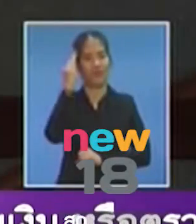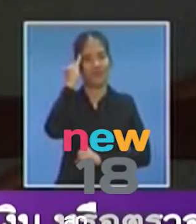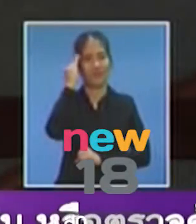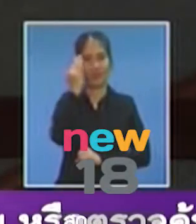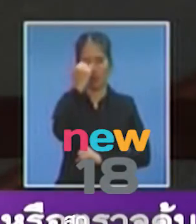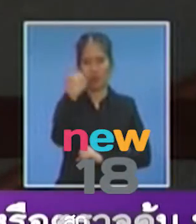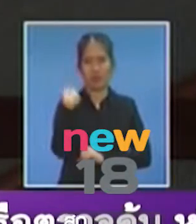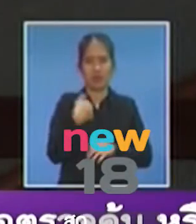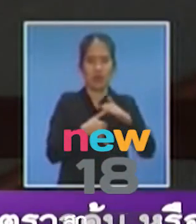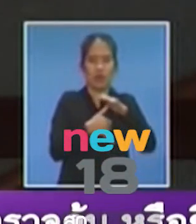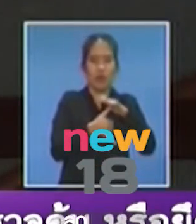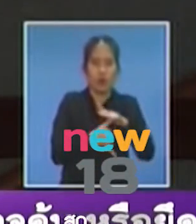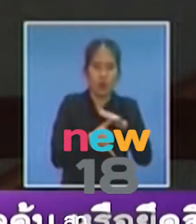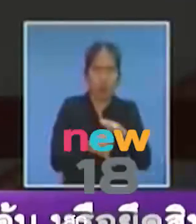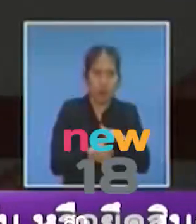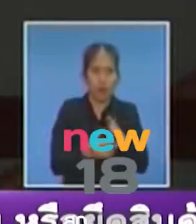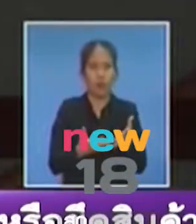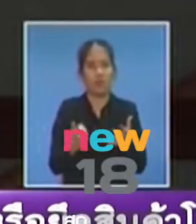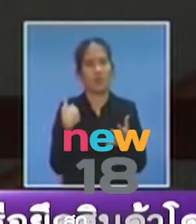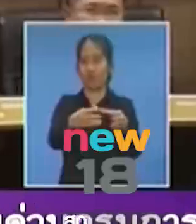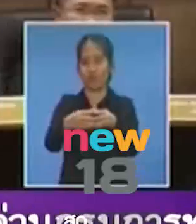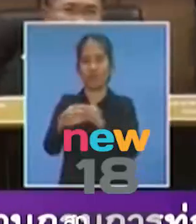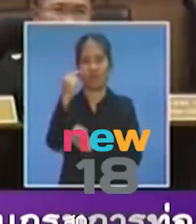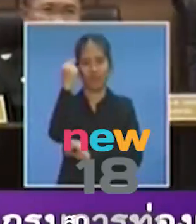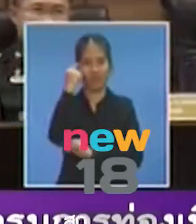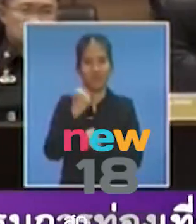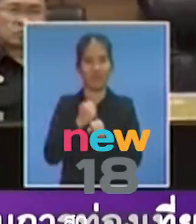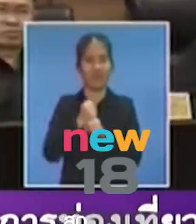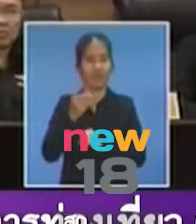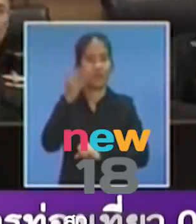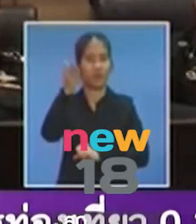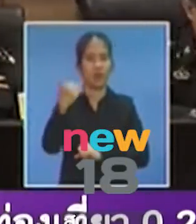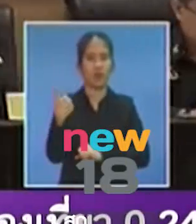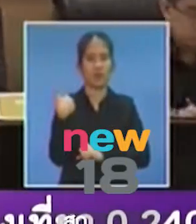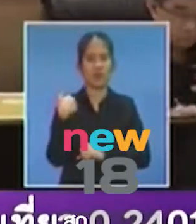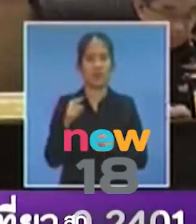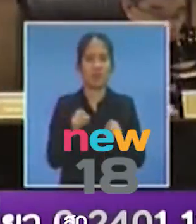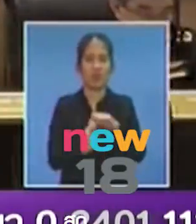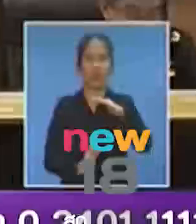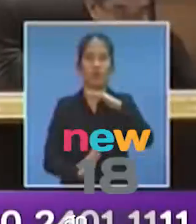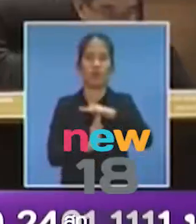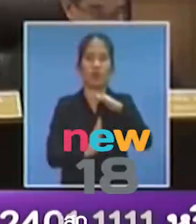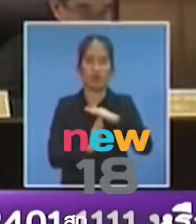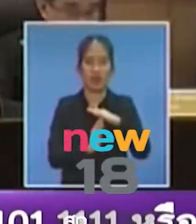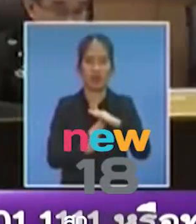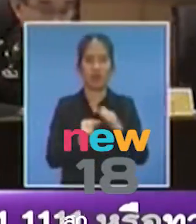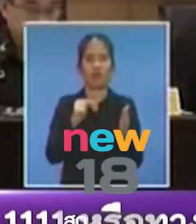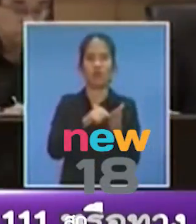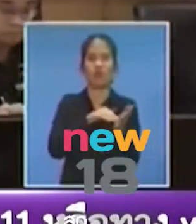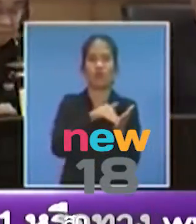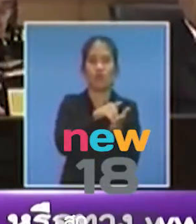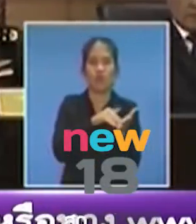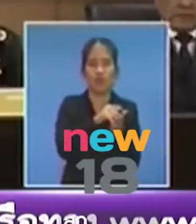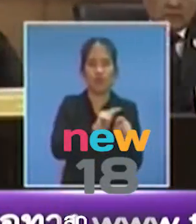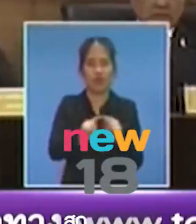ในรอบ2ปีแรกได้183ฉบับและกำลังเร่งดันร่างกฎหมายอีก104ฉบับจนถึงปัจจุบันส